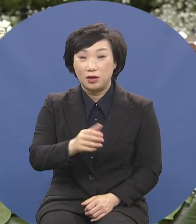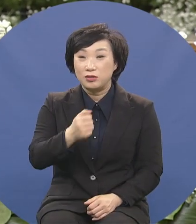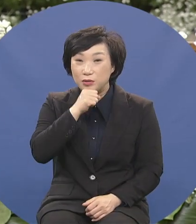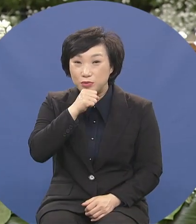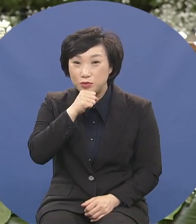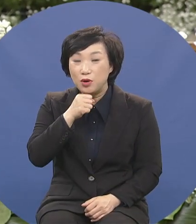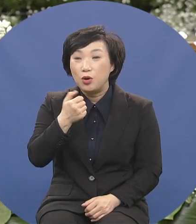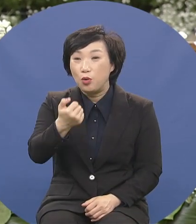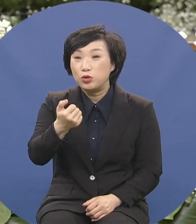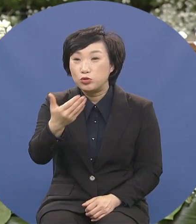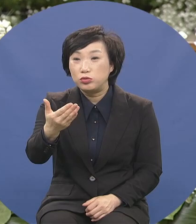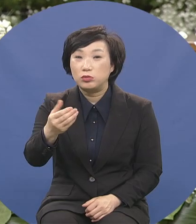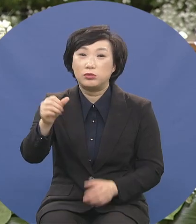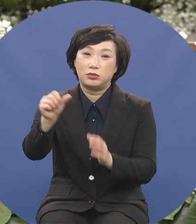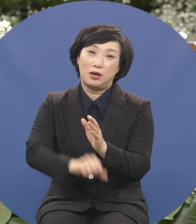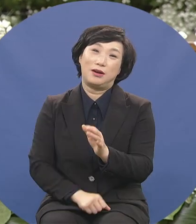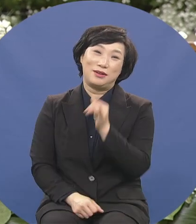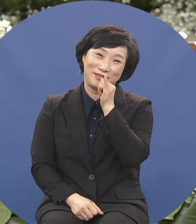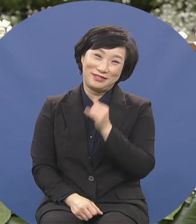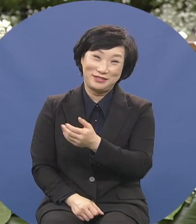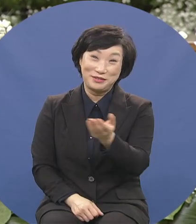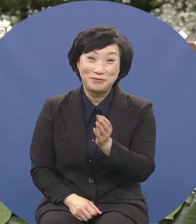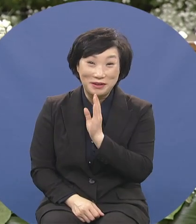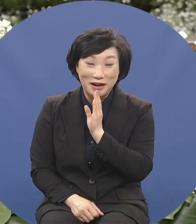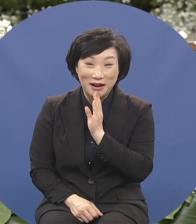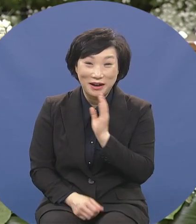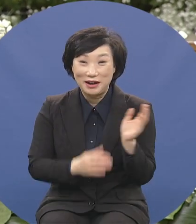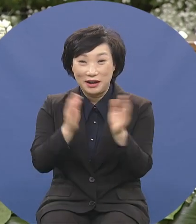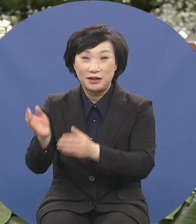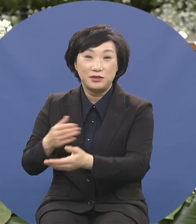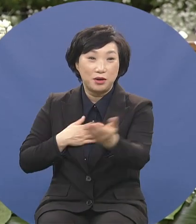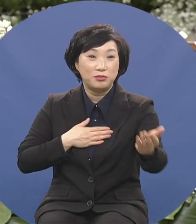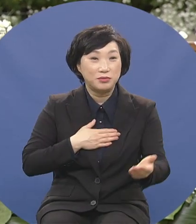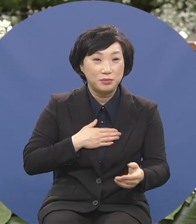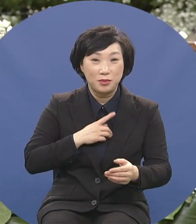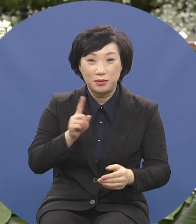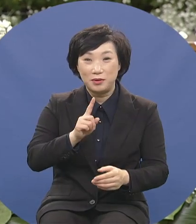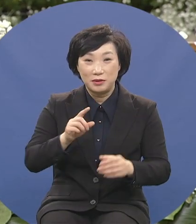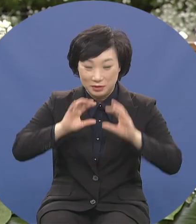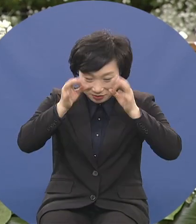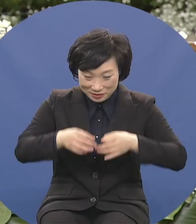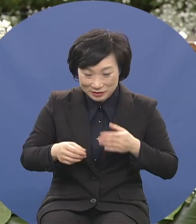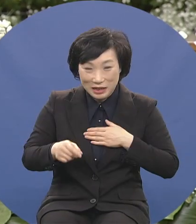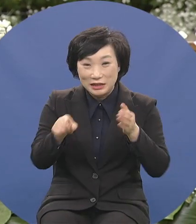59점만 탈락되잖아요. 응? 여러분은 몇 점짜리입니까?